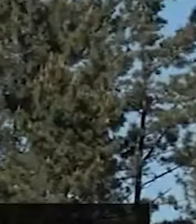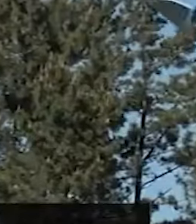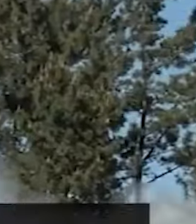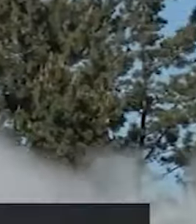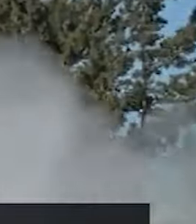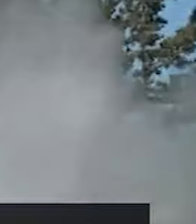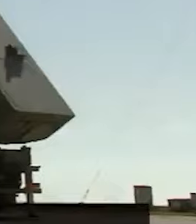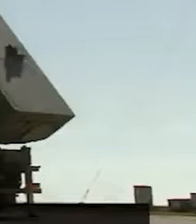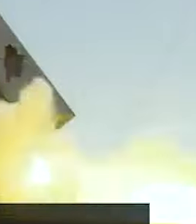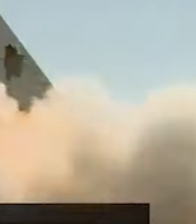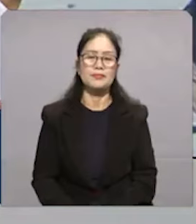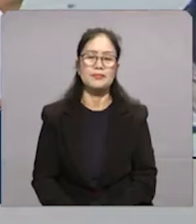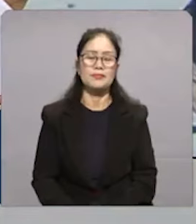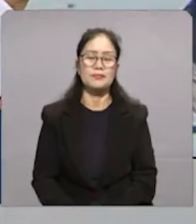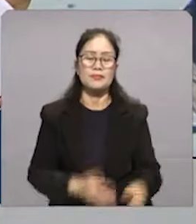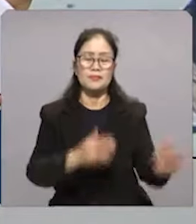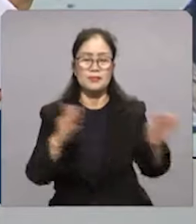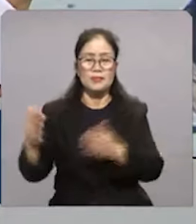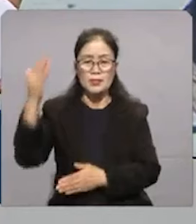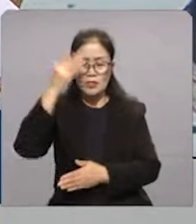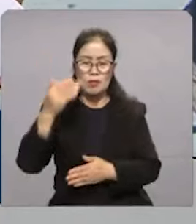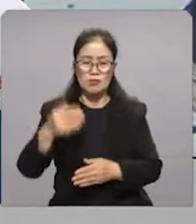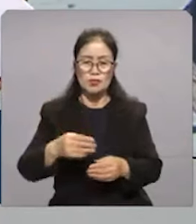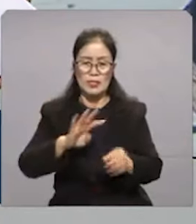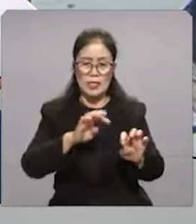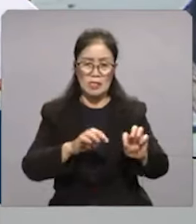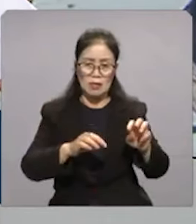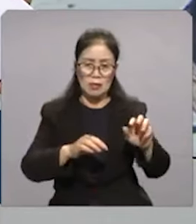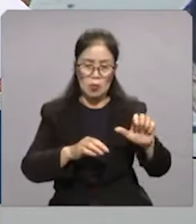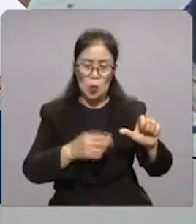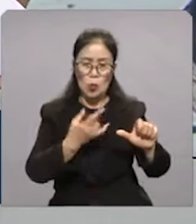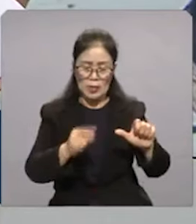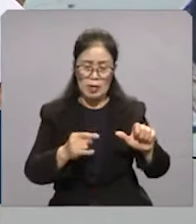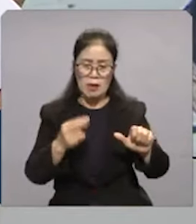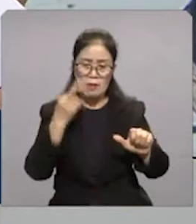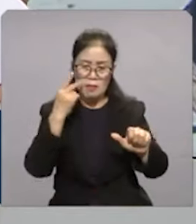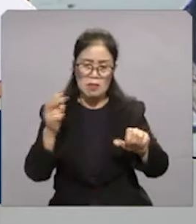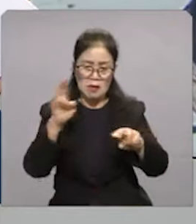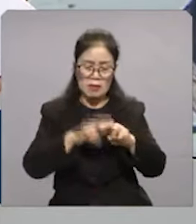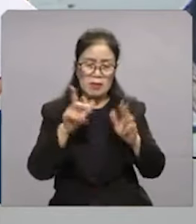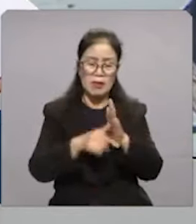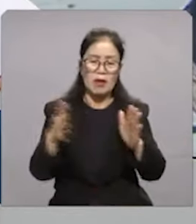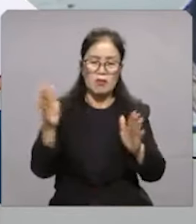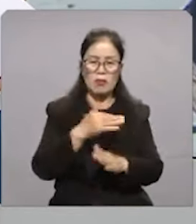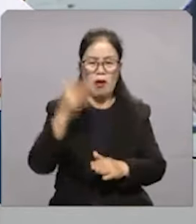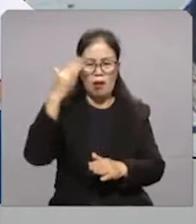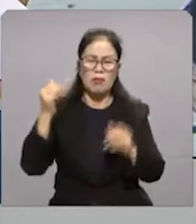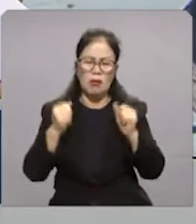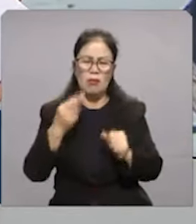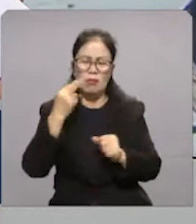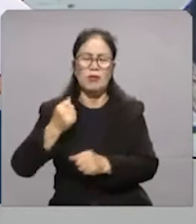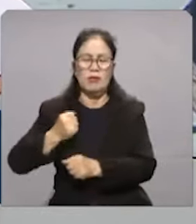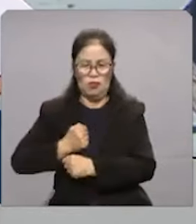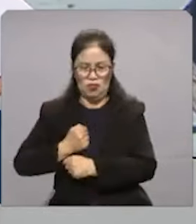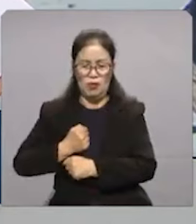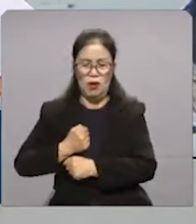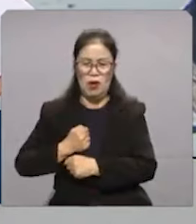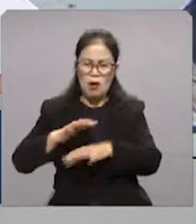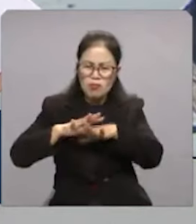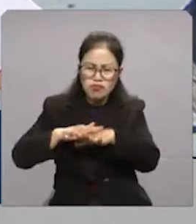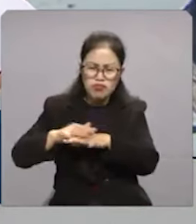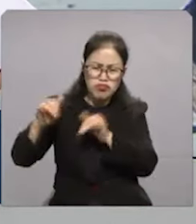뉴스 갈태웅입니다. 트럼프는 제45대 미국 대통령 재직 때부터 주한미군 주둔과 전략자산 전개 등에